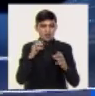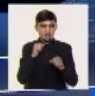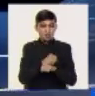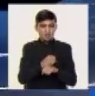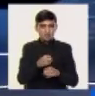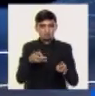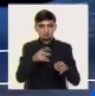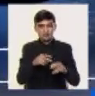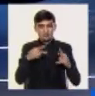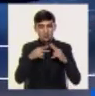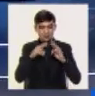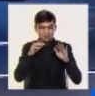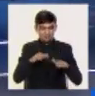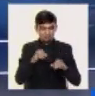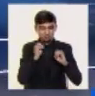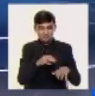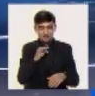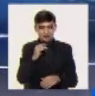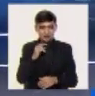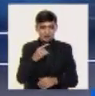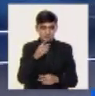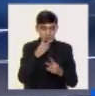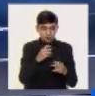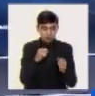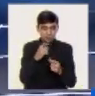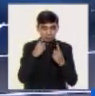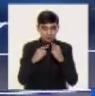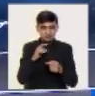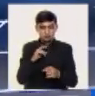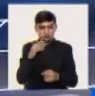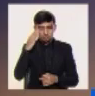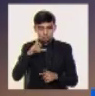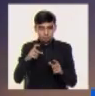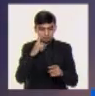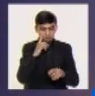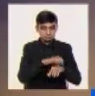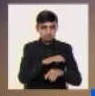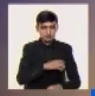автовокзала. Там же замерзающего малыша в слезах обнаружили случайные прохожие.